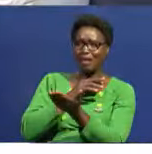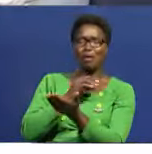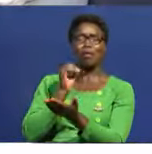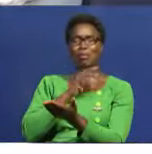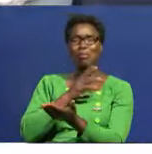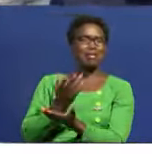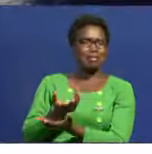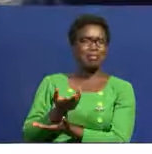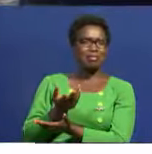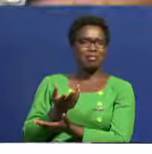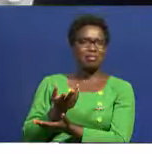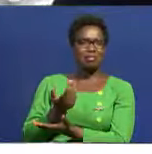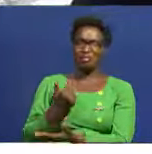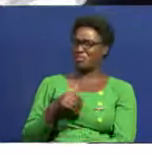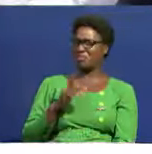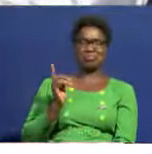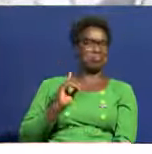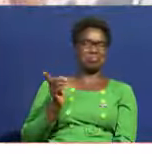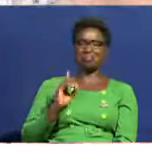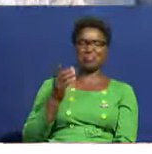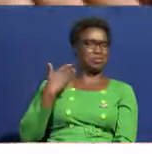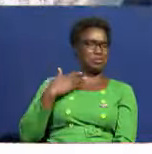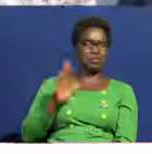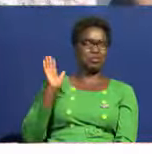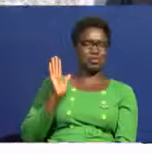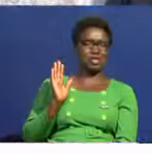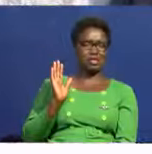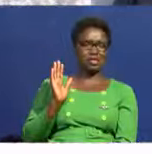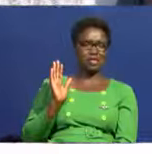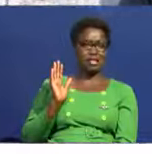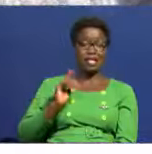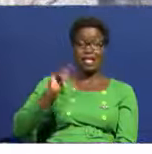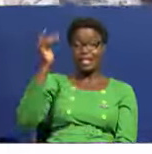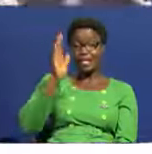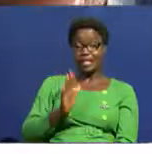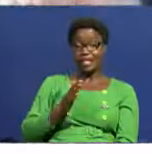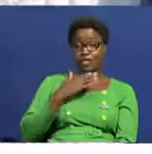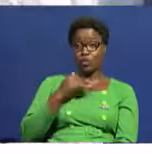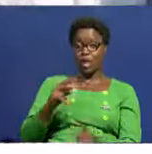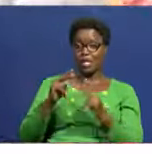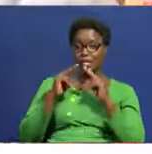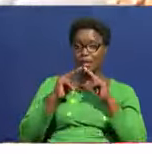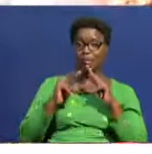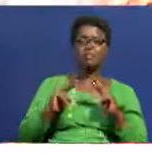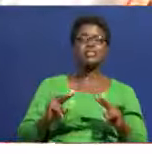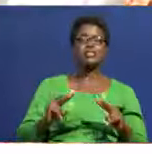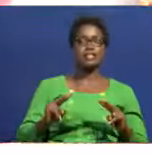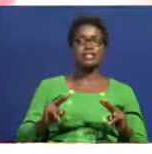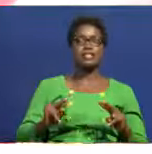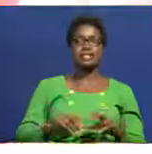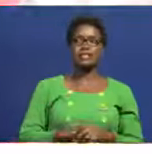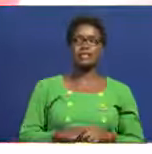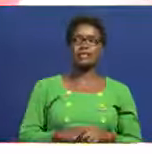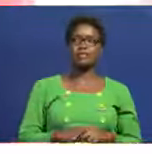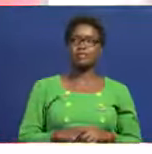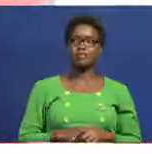pale. Sisi hatutaki namna hiyo. Sisi wa Kenya tunataka amani.